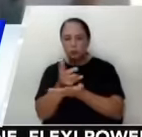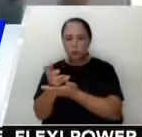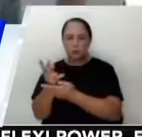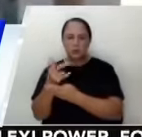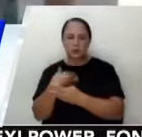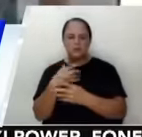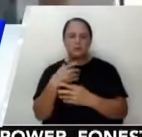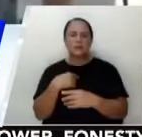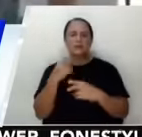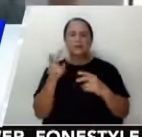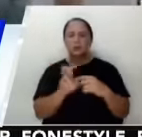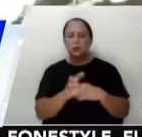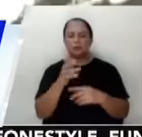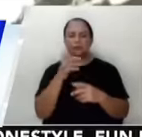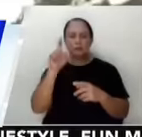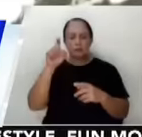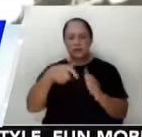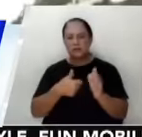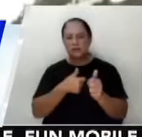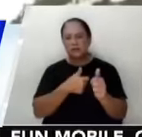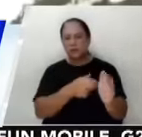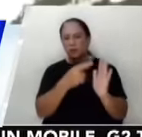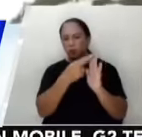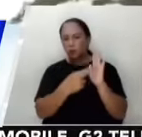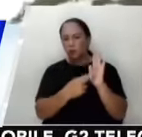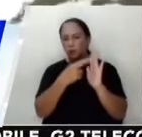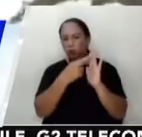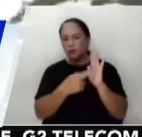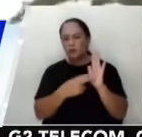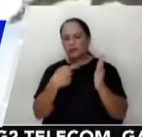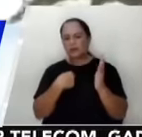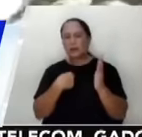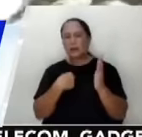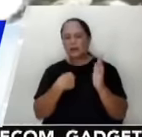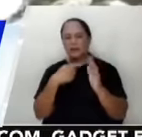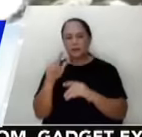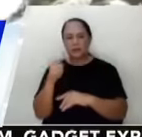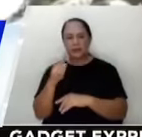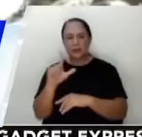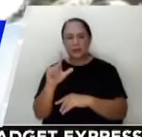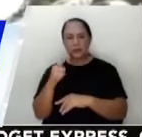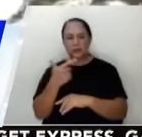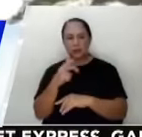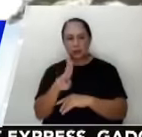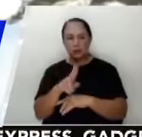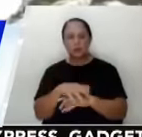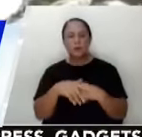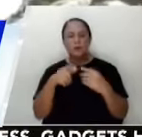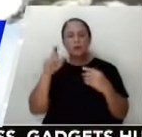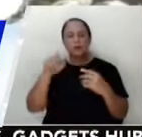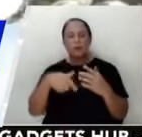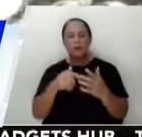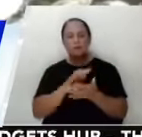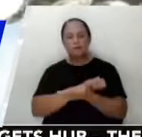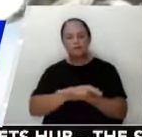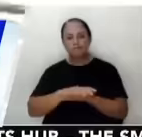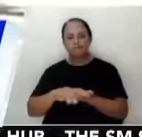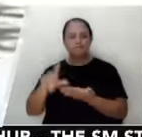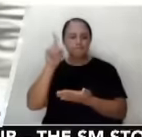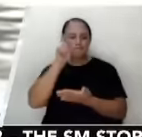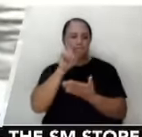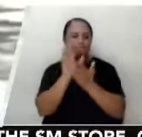na sundin ang lahat ng mga alintuntunin na inilatag ng LGU at mga otoridad upang mapanatili ang kapayapaan sa